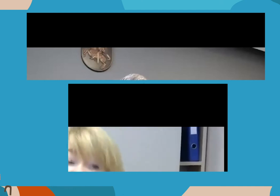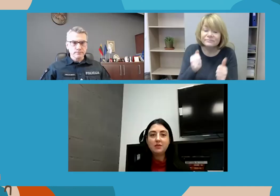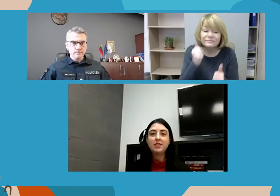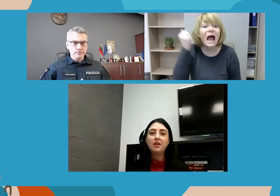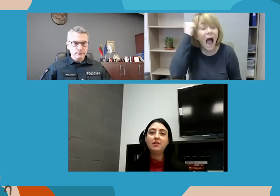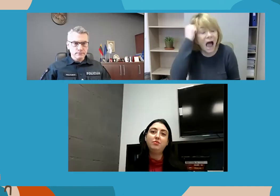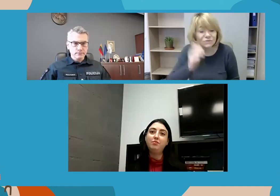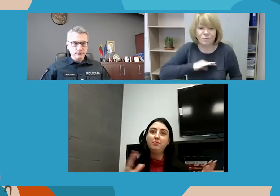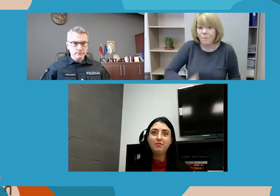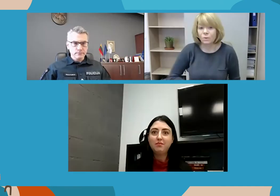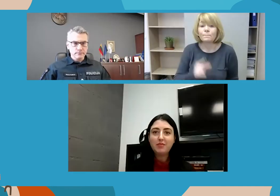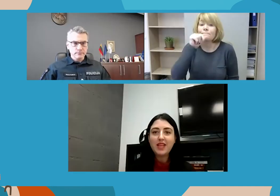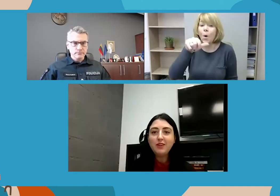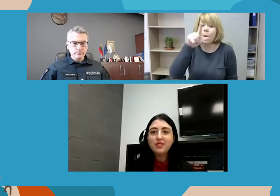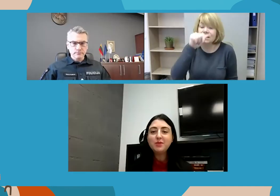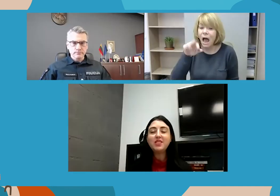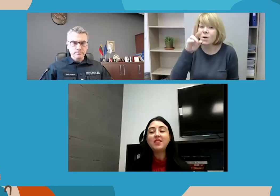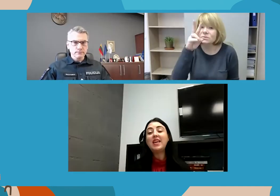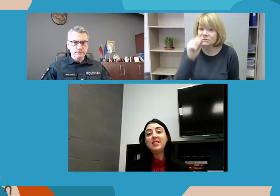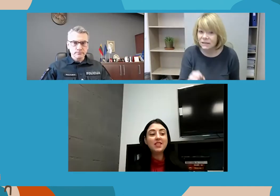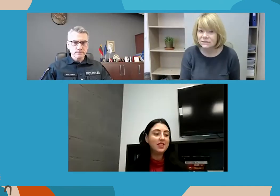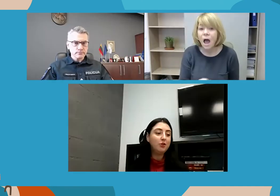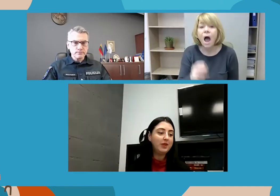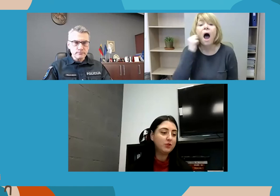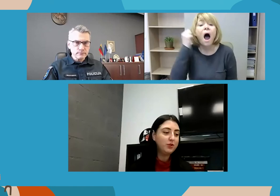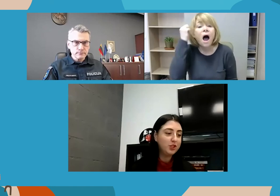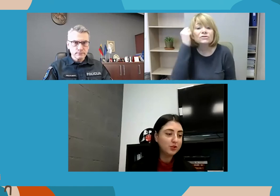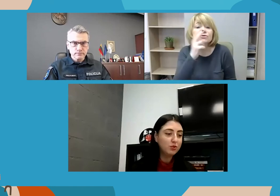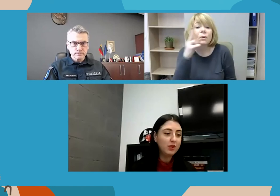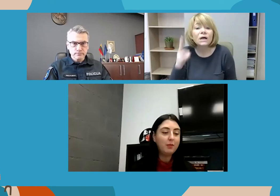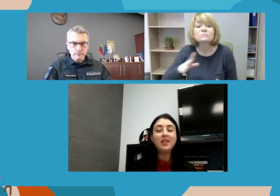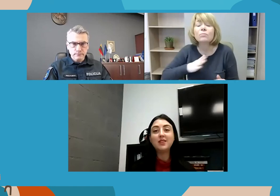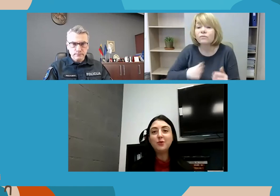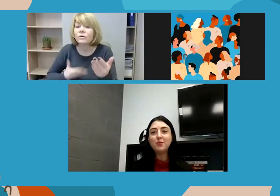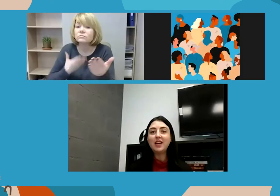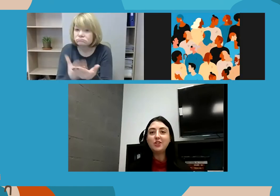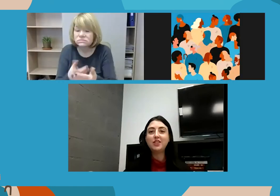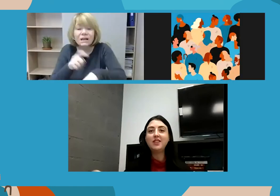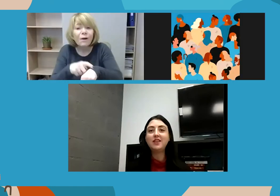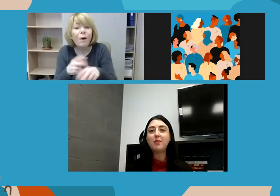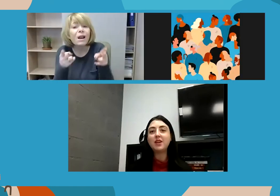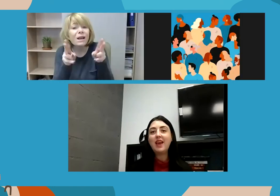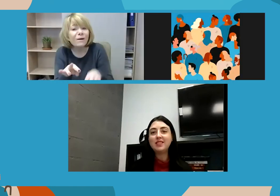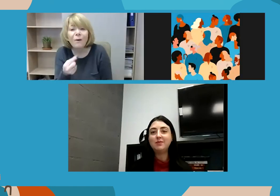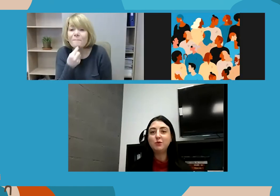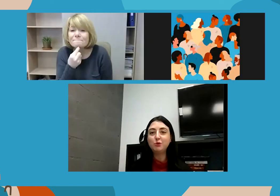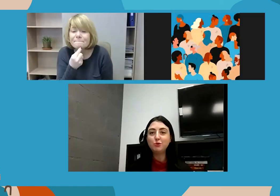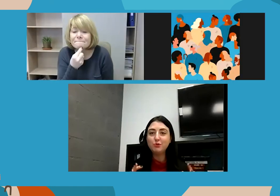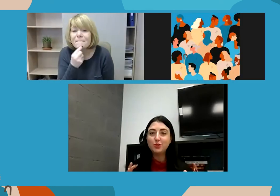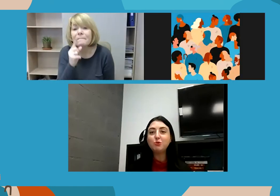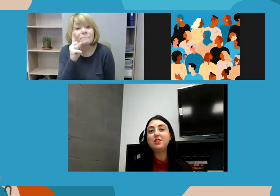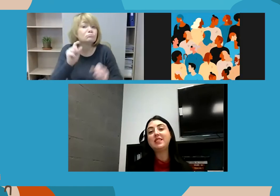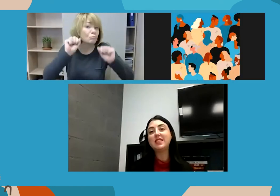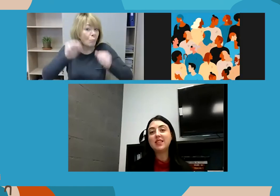visiems padariusiems prezentacijas laiko. Mes turime iš tiesų labai nedaug, bet gal šiek tiek pratesime mūsų